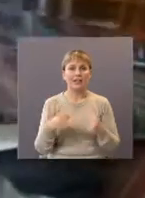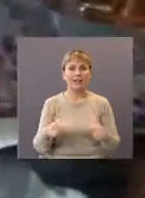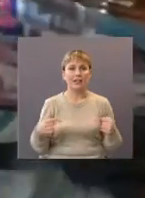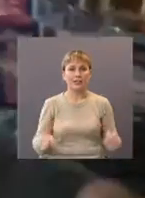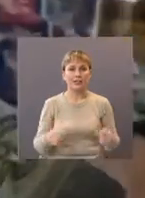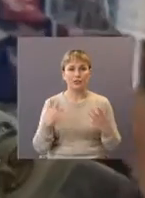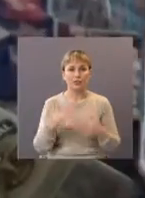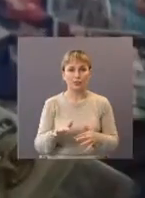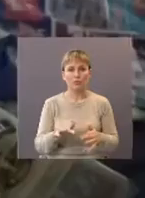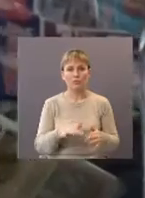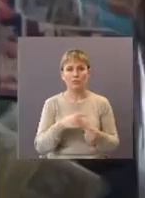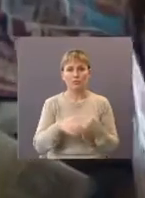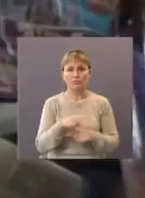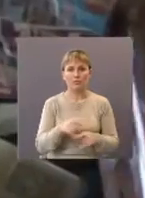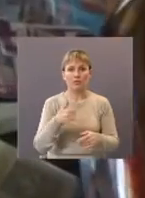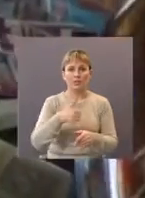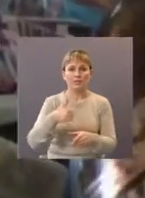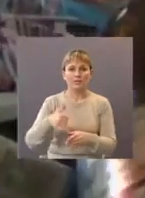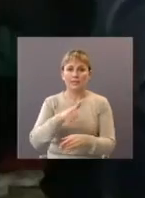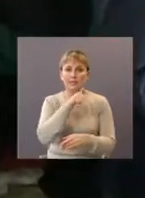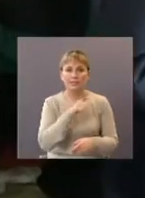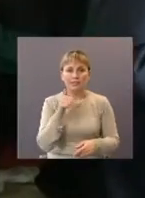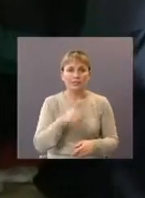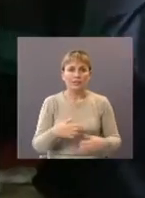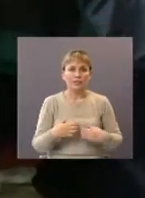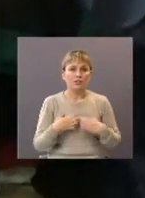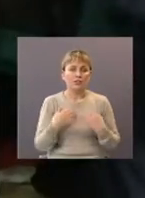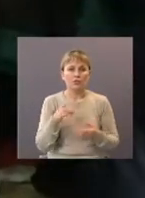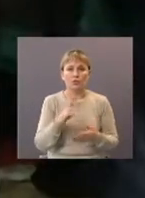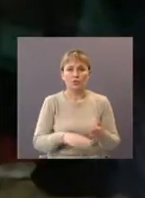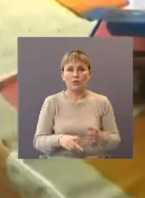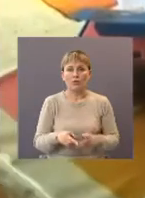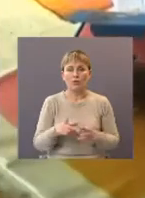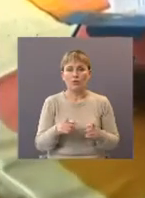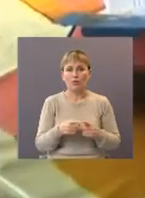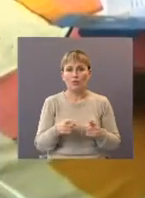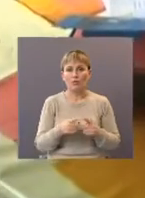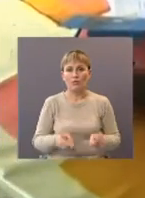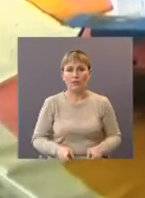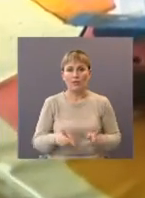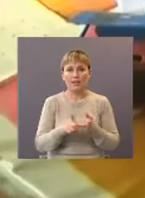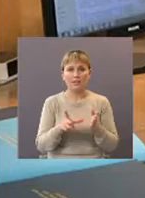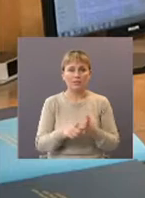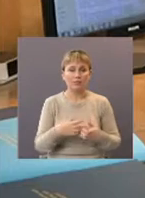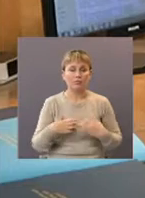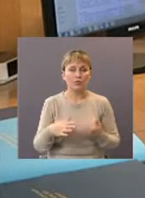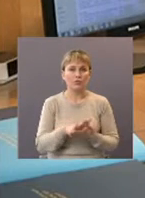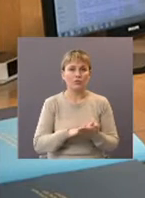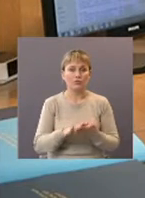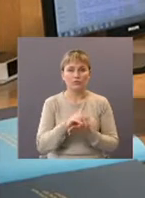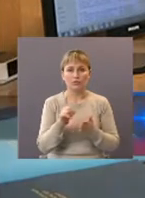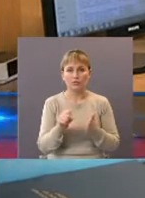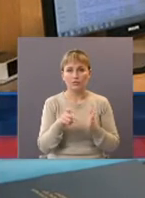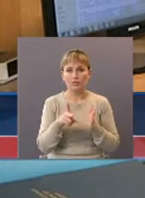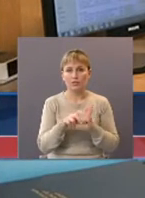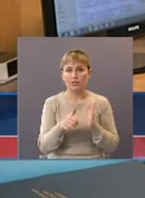напитки лжепредприниматели разливают подпольно. Их не пугают ни штрафы, ни уголовное наказание, говорят налоговики. За 2016 год